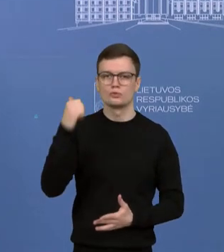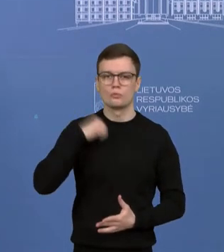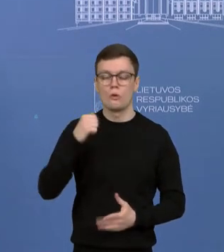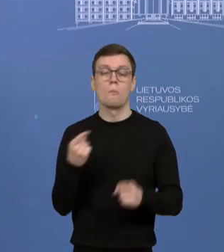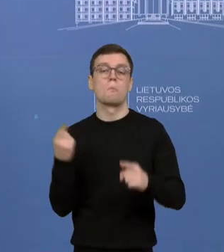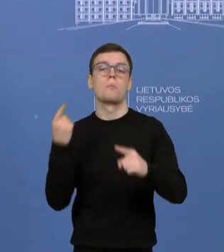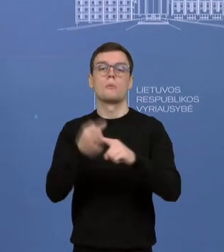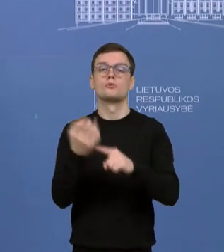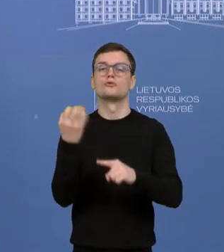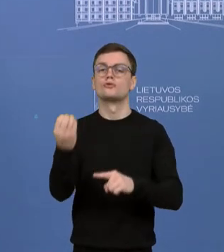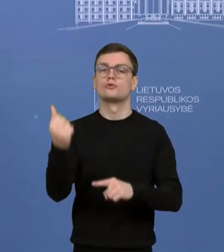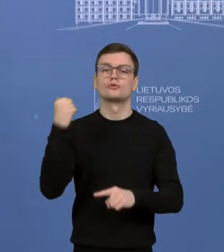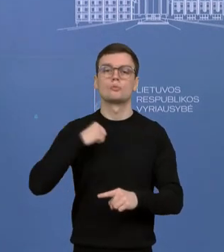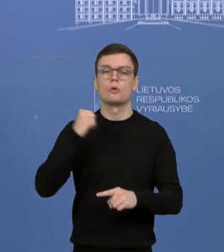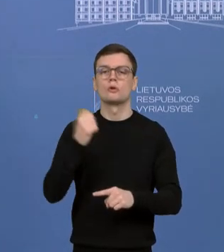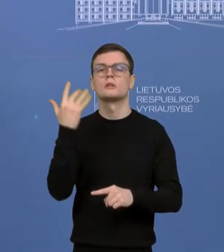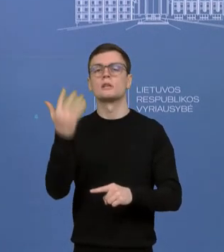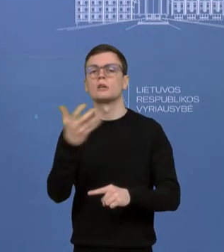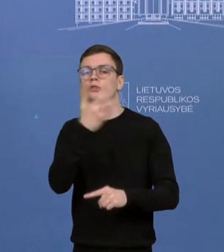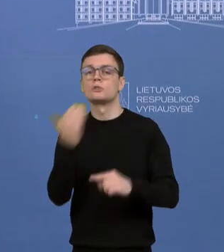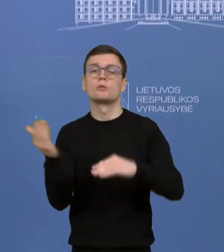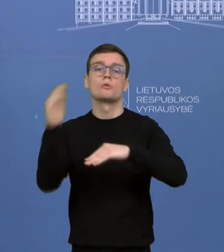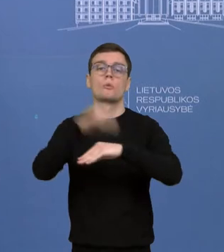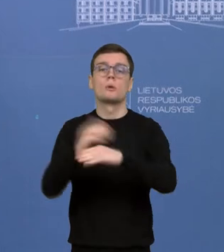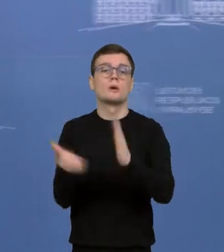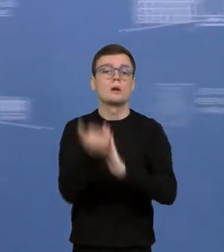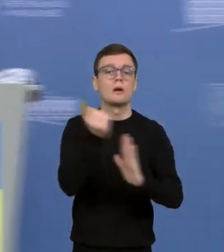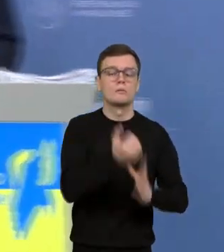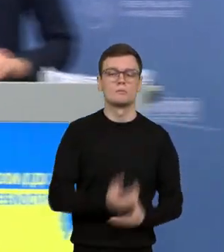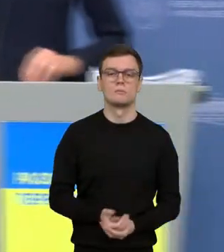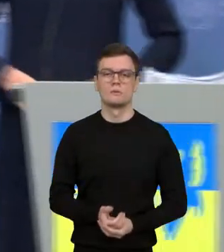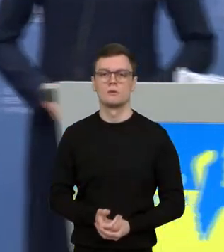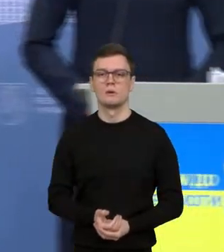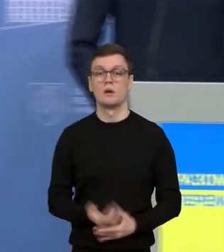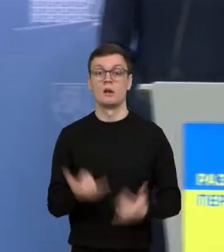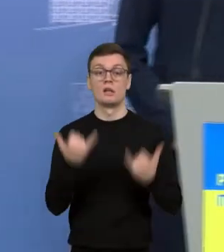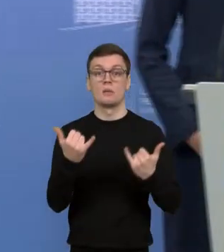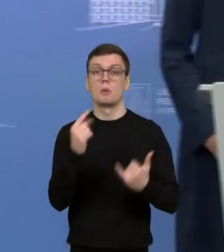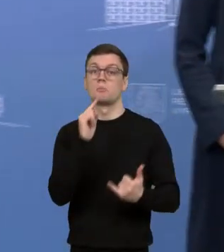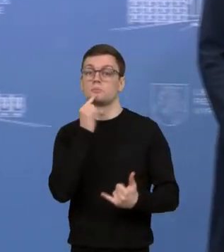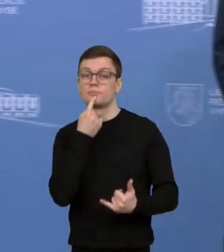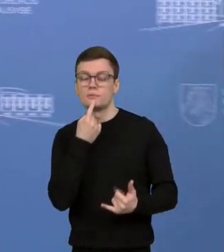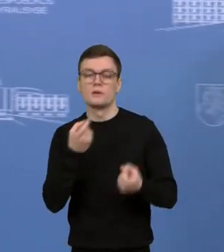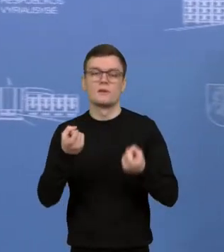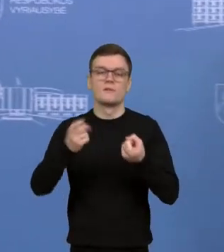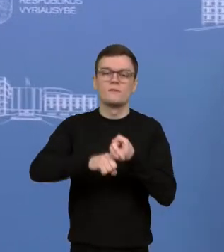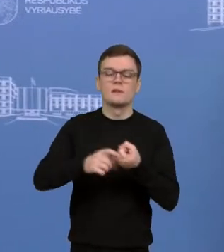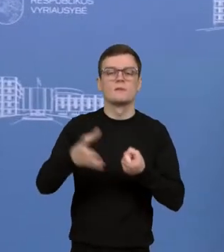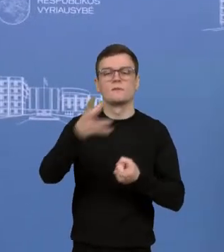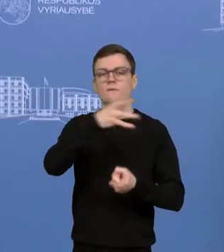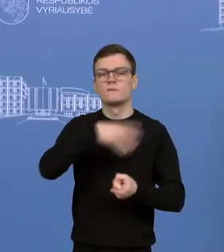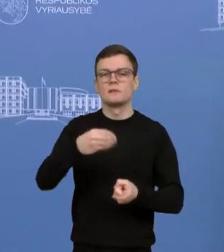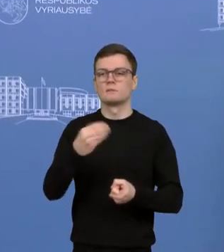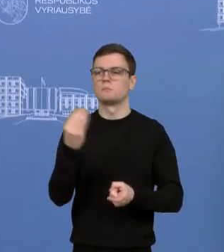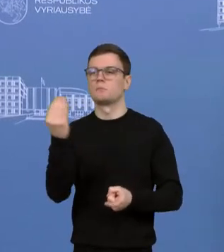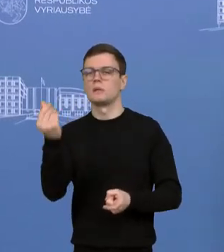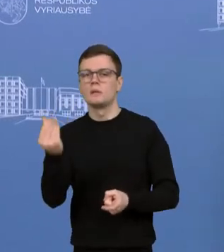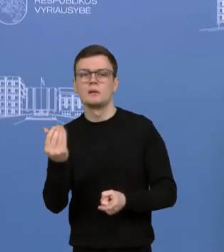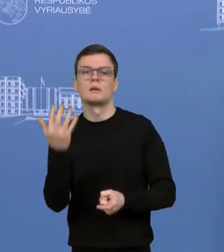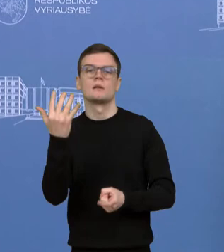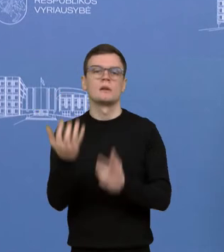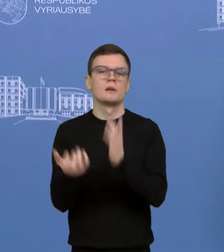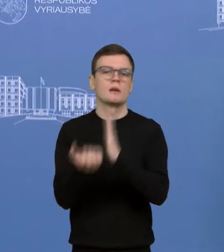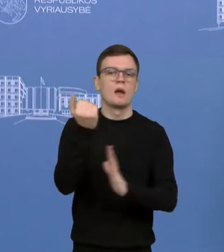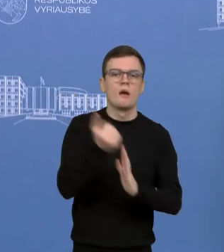asmenų dar įgis prieiga prie šios kompensacijos? Dabar yra labai sunku pasakyti, nes priklauso nuo kiekvienos sąskaitos, kuri